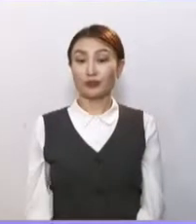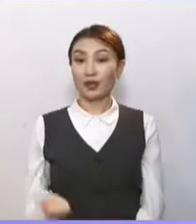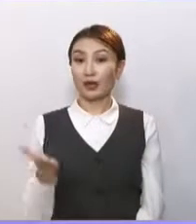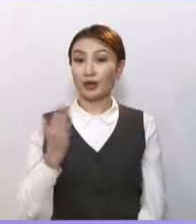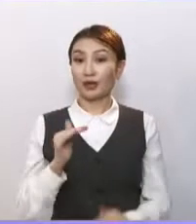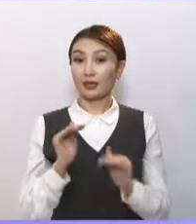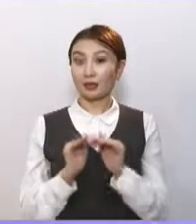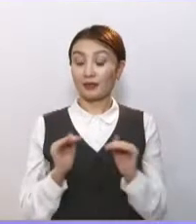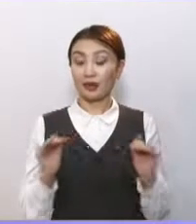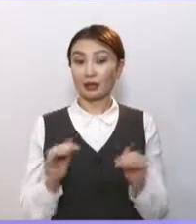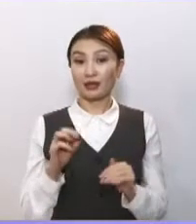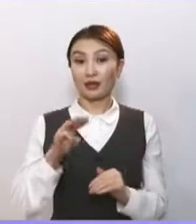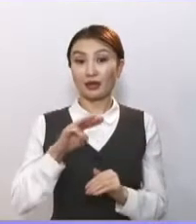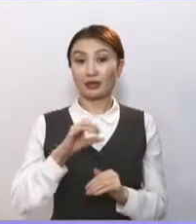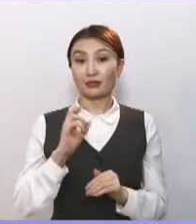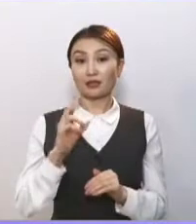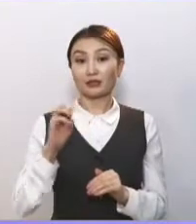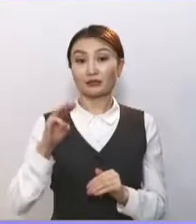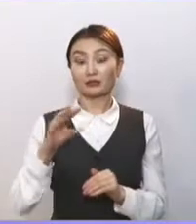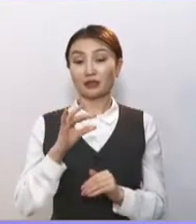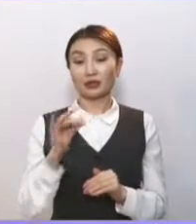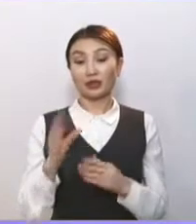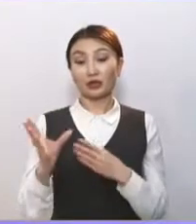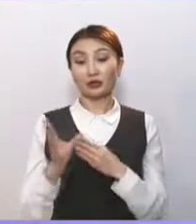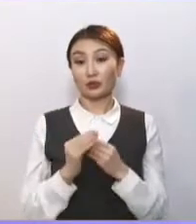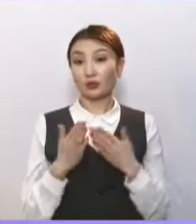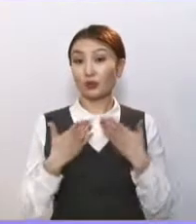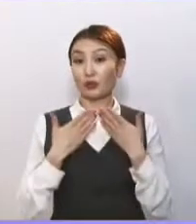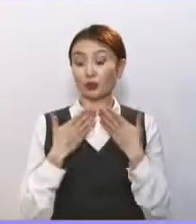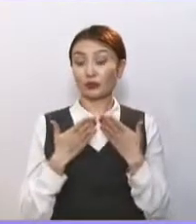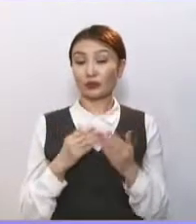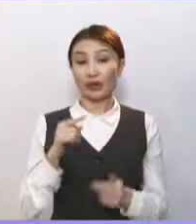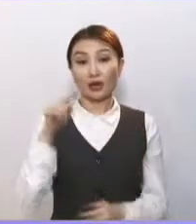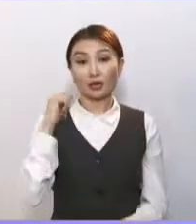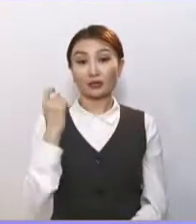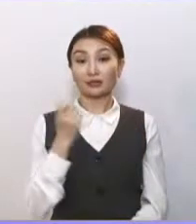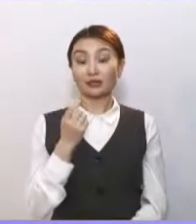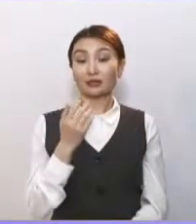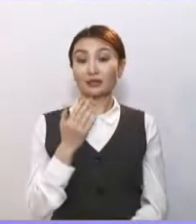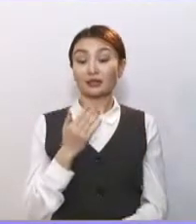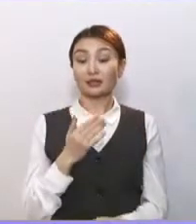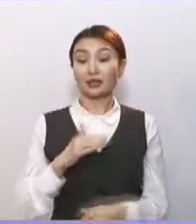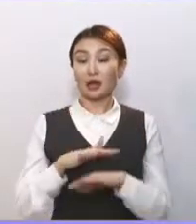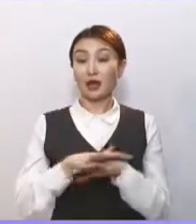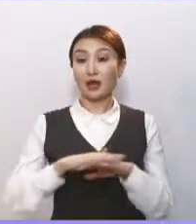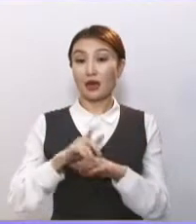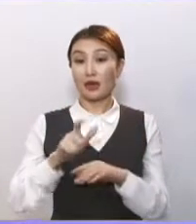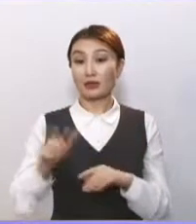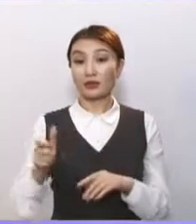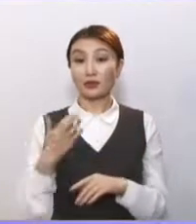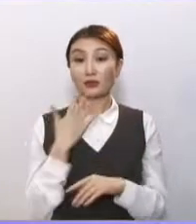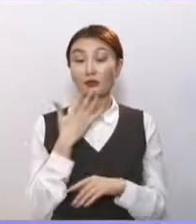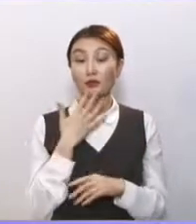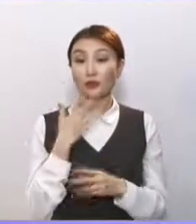Келгиле балдар, текстти чогуу окуйлу. Кыргыз элинин улуттук